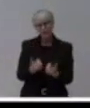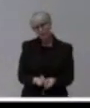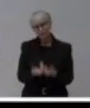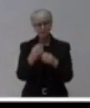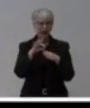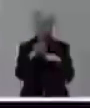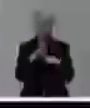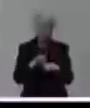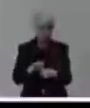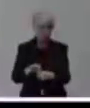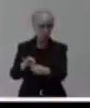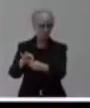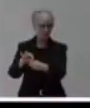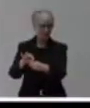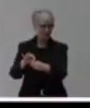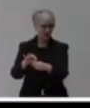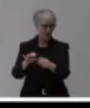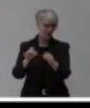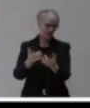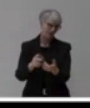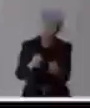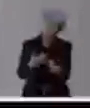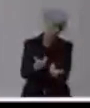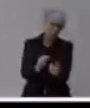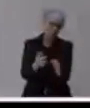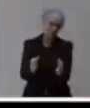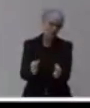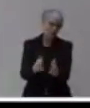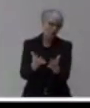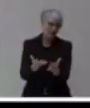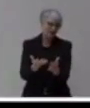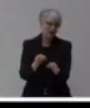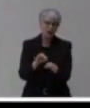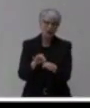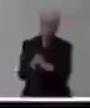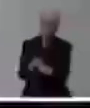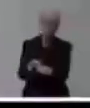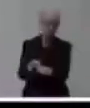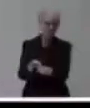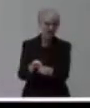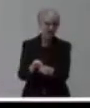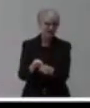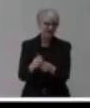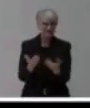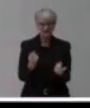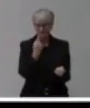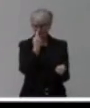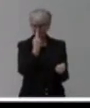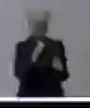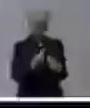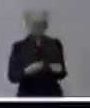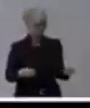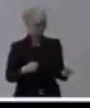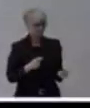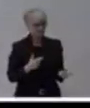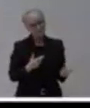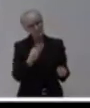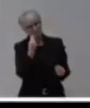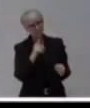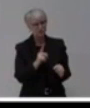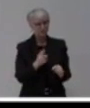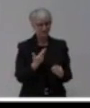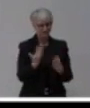accompagnare l'occasione per accompagnare, con, guidati appunto da degli operatori professionali, nel